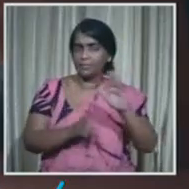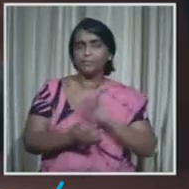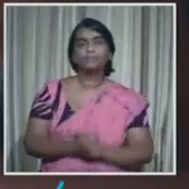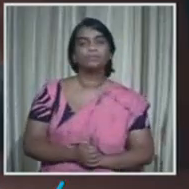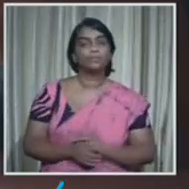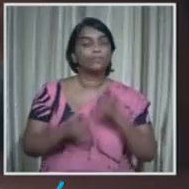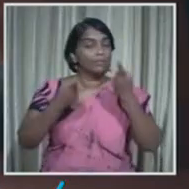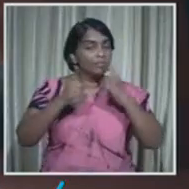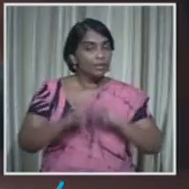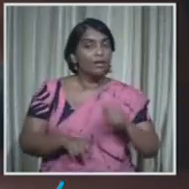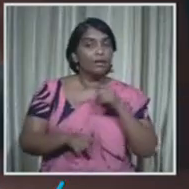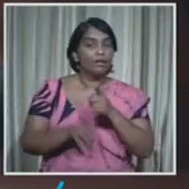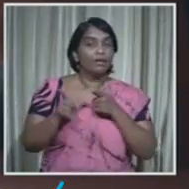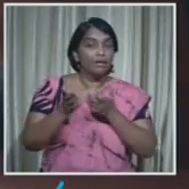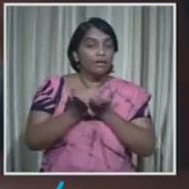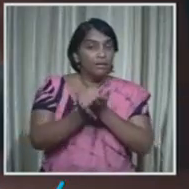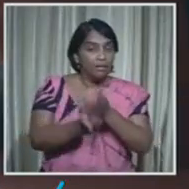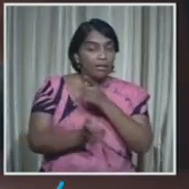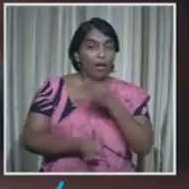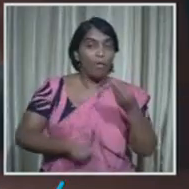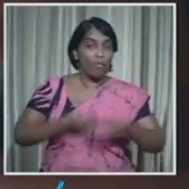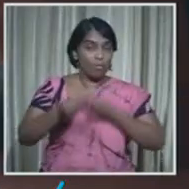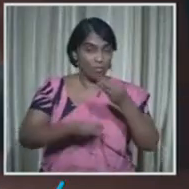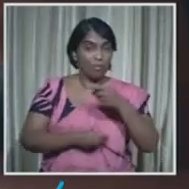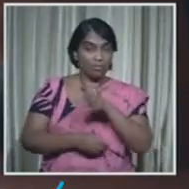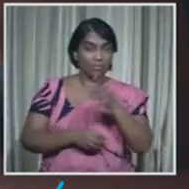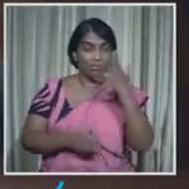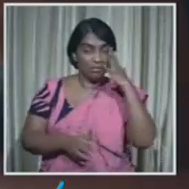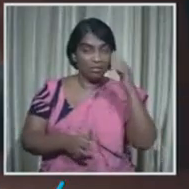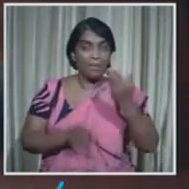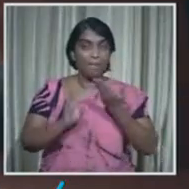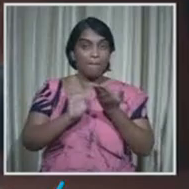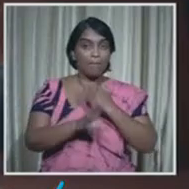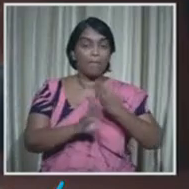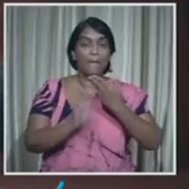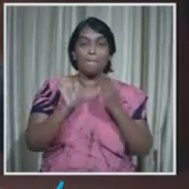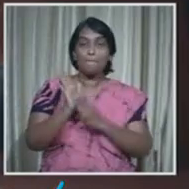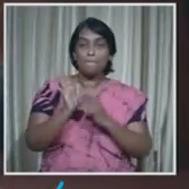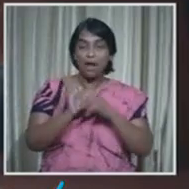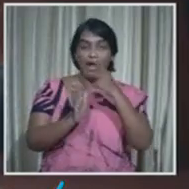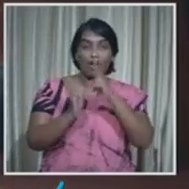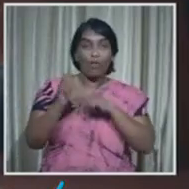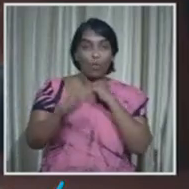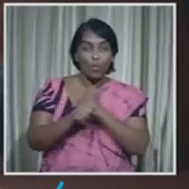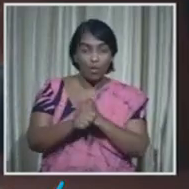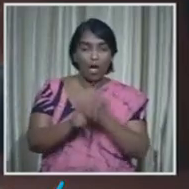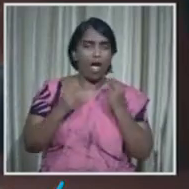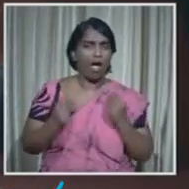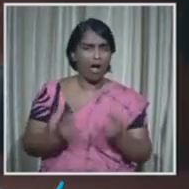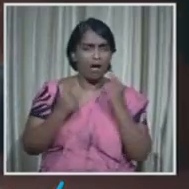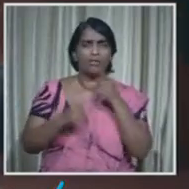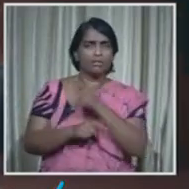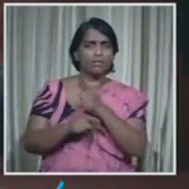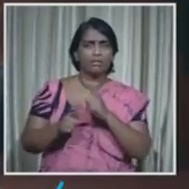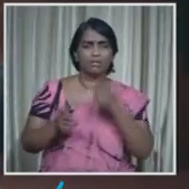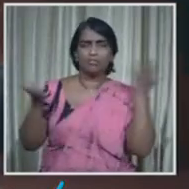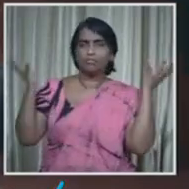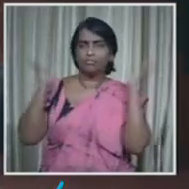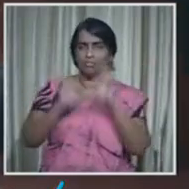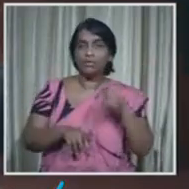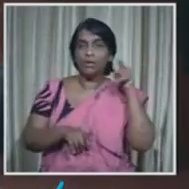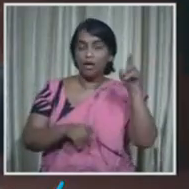කතානායකතුමනි ඒ එවන් ගාඩ් මුදලාලි මතක තබා ගන්න පෞගේ දා මිරියහන වෙලාවේදී හදිසියේ හදිසිය රැස්ුණා